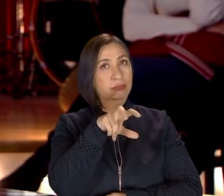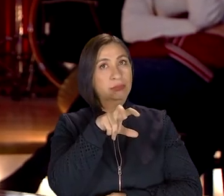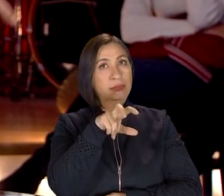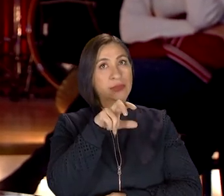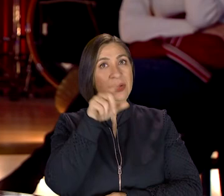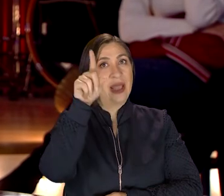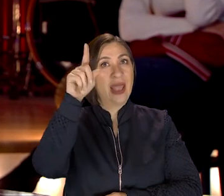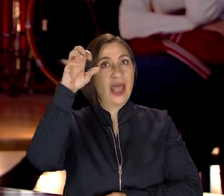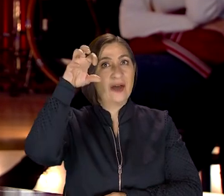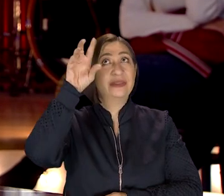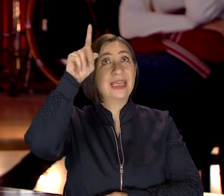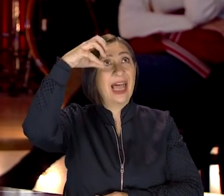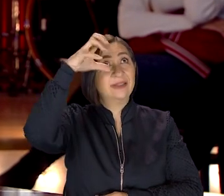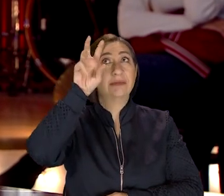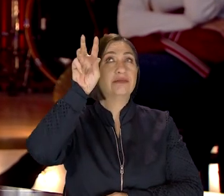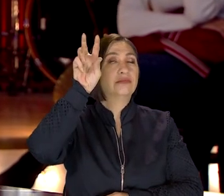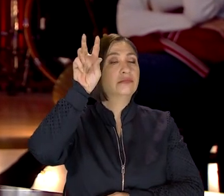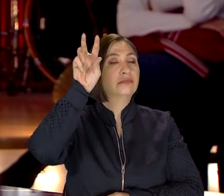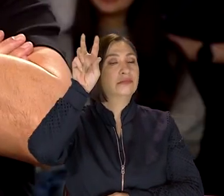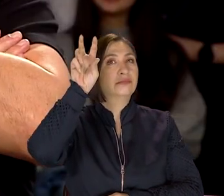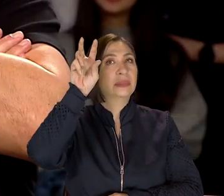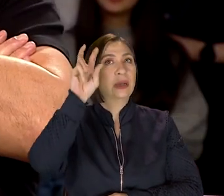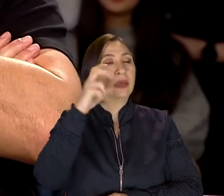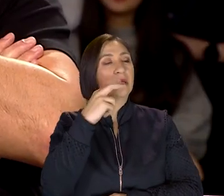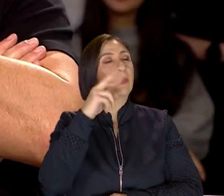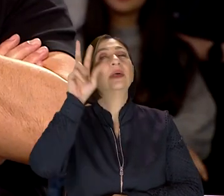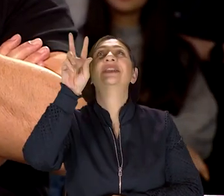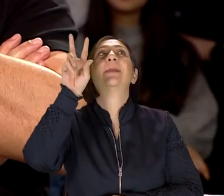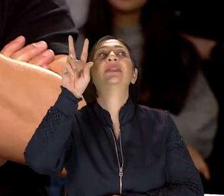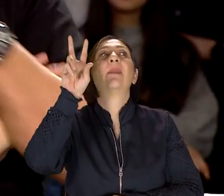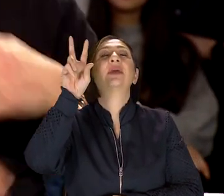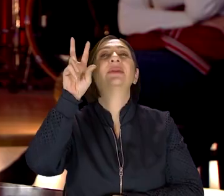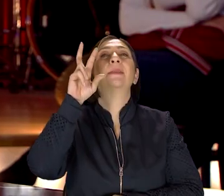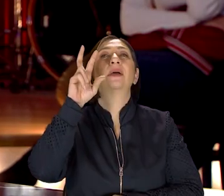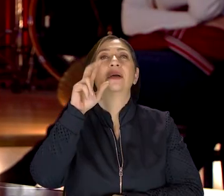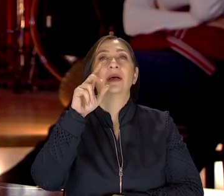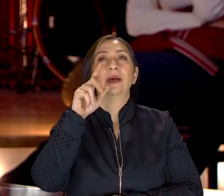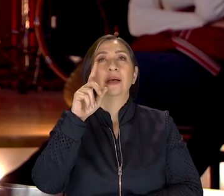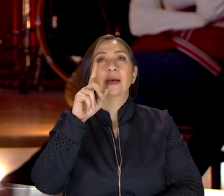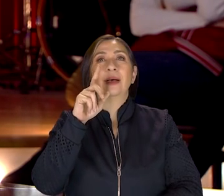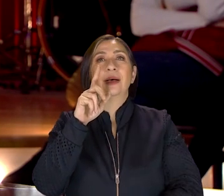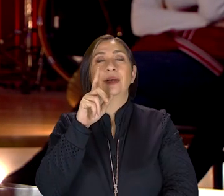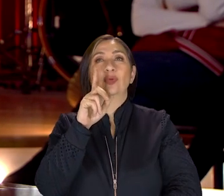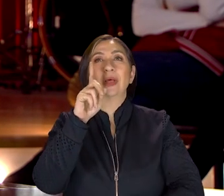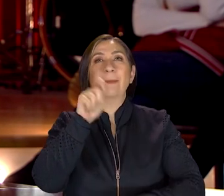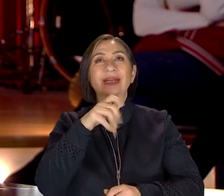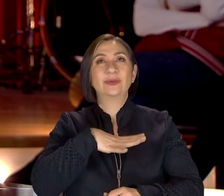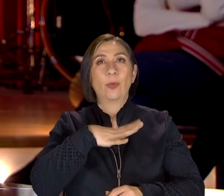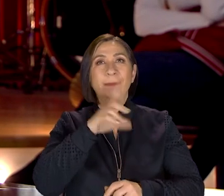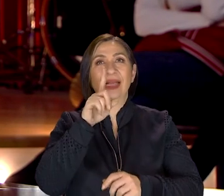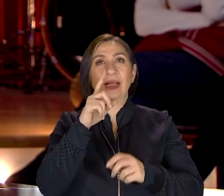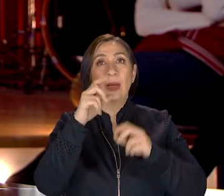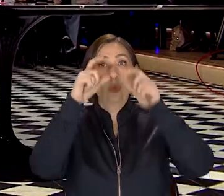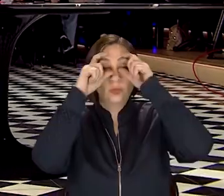şuradaki küçük avizeye bakıyordu. Eyvallah. Bana doğru konuşuyordu. Dur bir yapayım onu bakayım. Dedim nasıl ki oluyor? Ben... Duygusuna ben... bakacağım bir dakika.